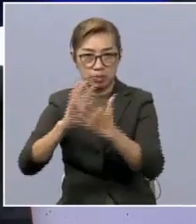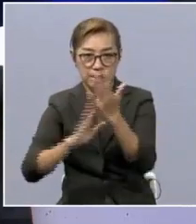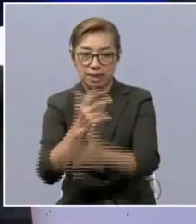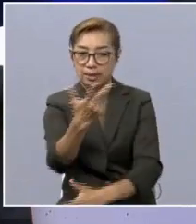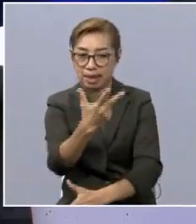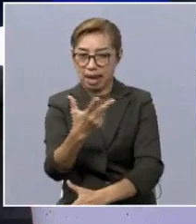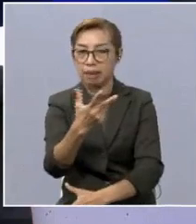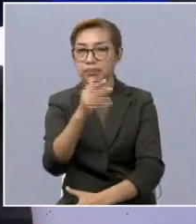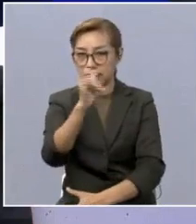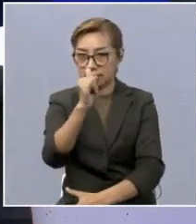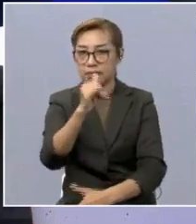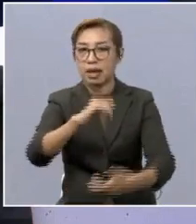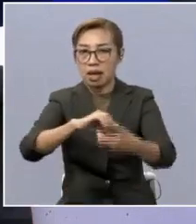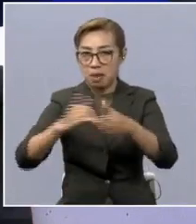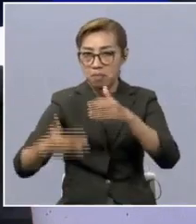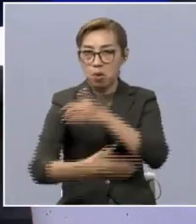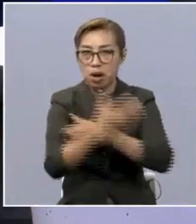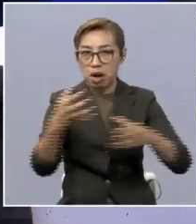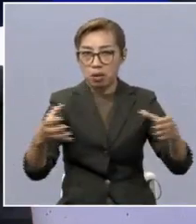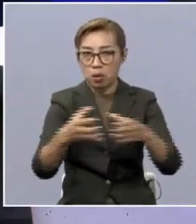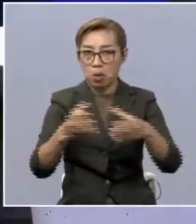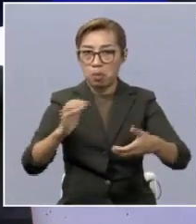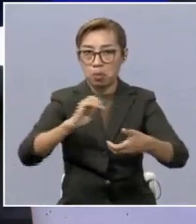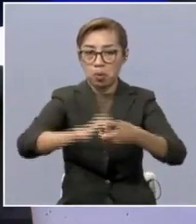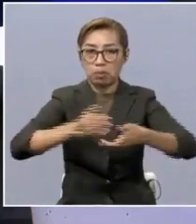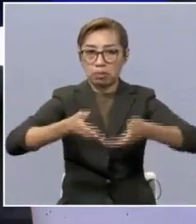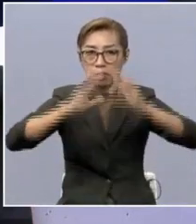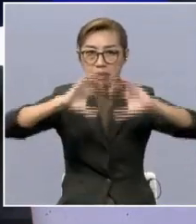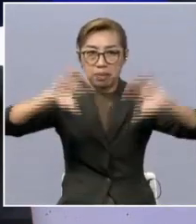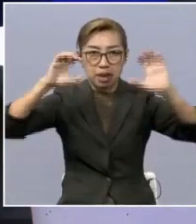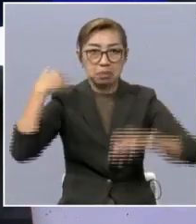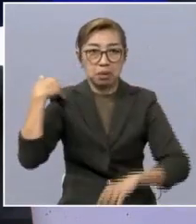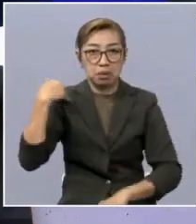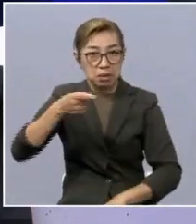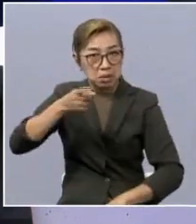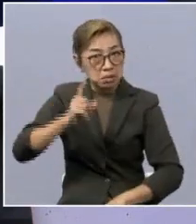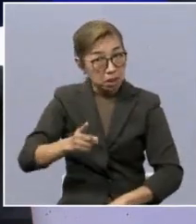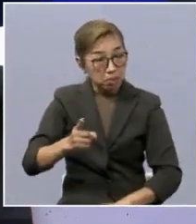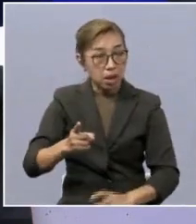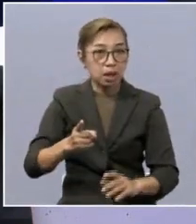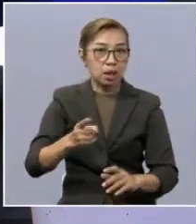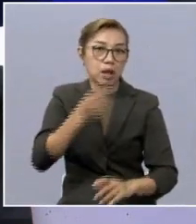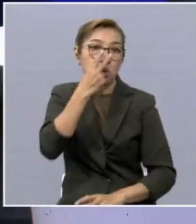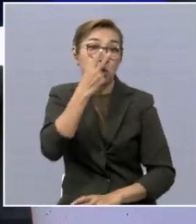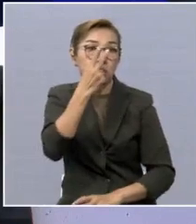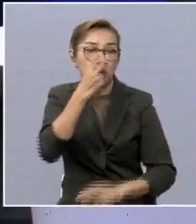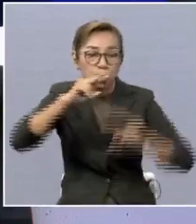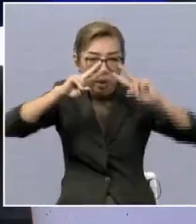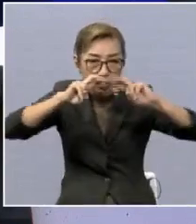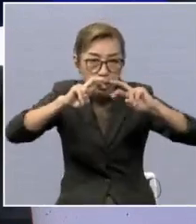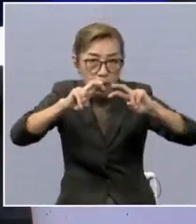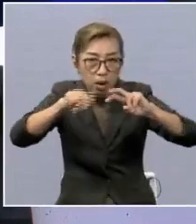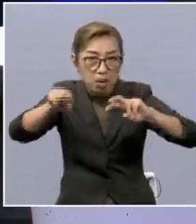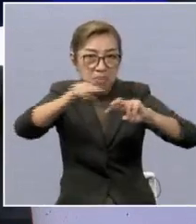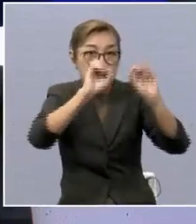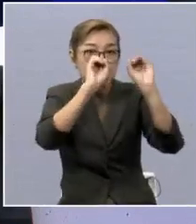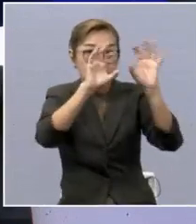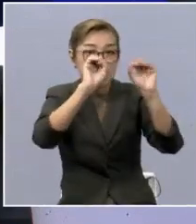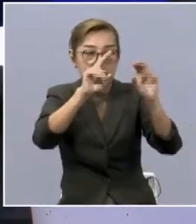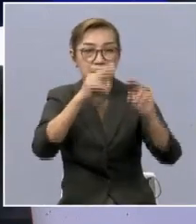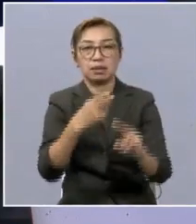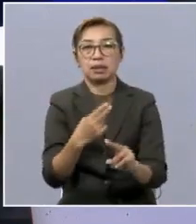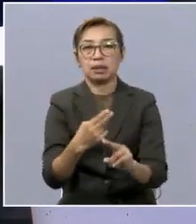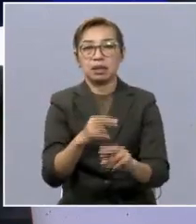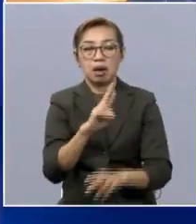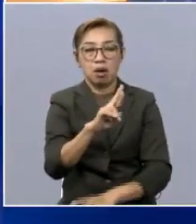ย3พรรคนี้มีโอกาสแค่ไหนในการที่จะจัดตั้งรัฐบาลร่วมกันในสมัยหน้าไปดูการวิเคราะห์ของอาจารย์ท่านนี้ครับท